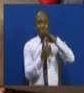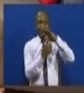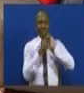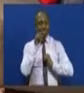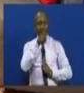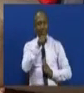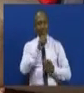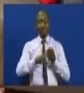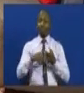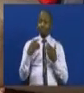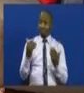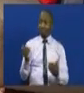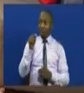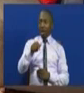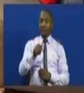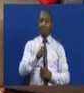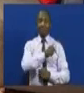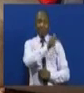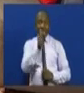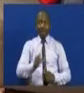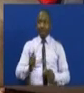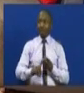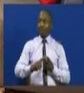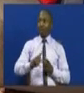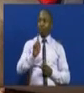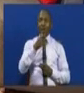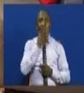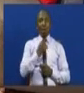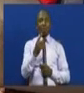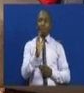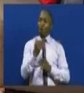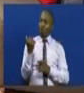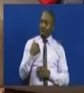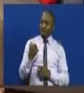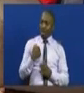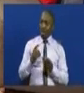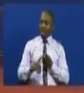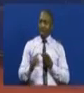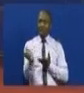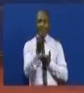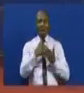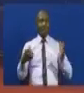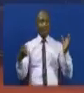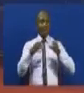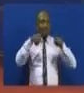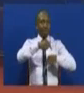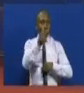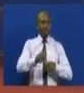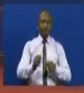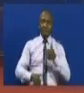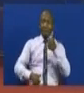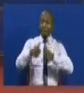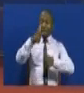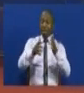yaani ile kwa hapa Bongo. Kuna jamaa mmoja naye kuniambia ashakuwa kwenye baadhi ya timu hapa Tanzania. Kuna mechi moja kubwa ikichezwa